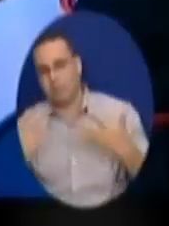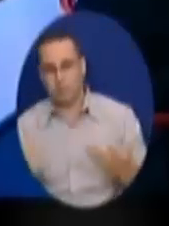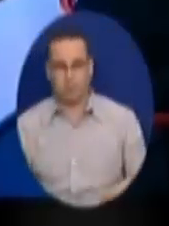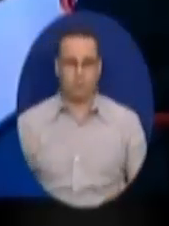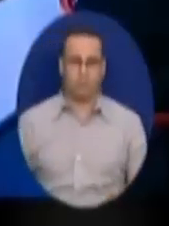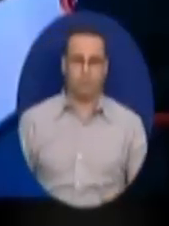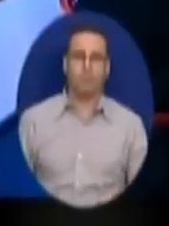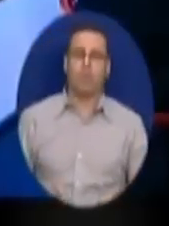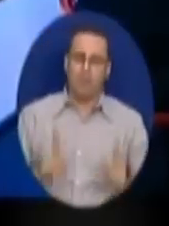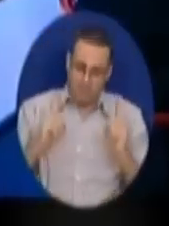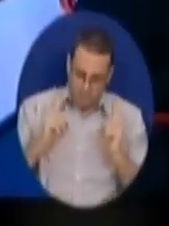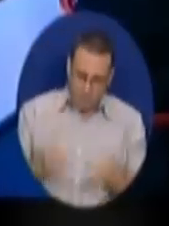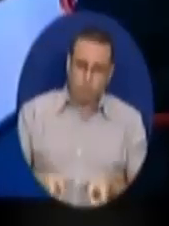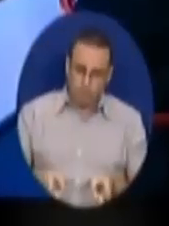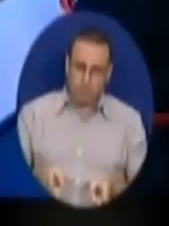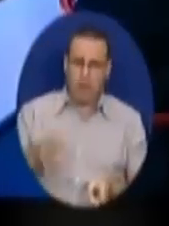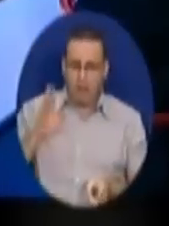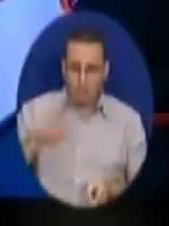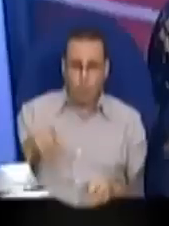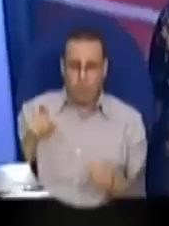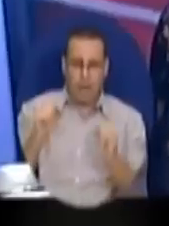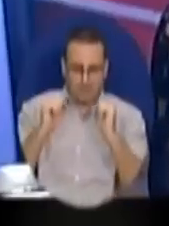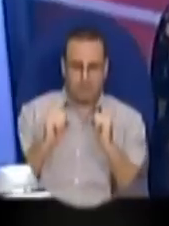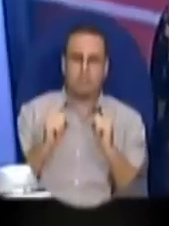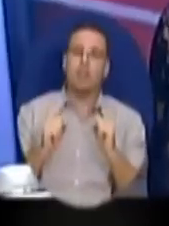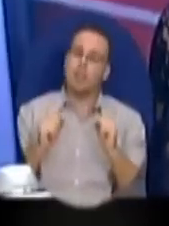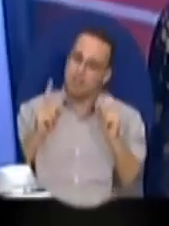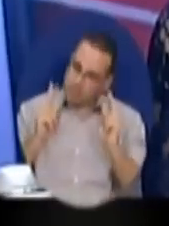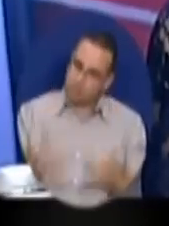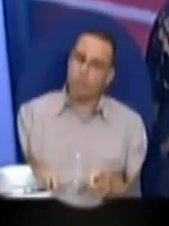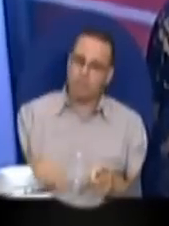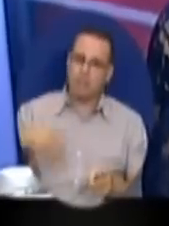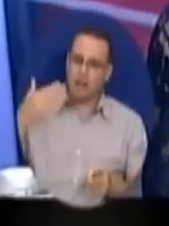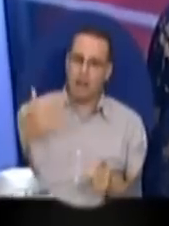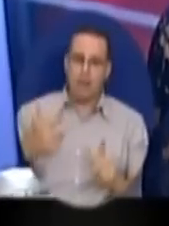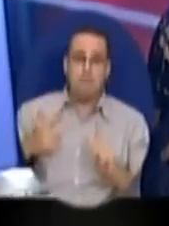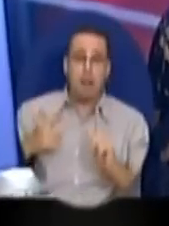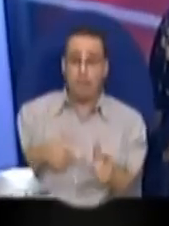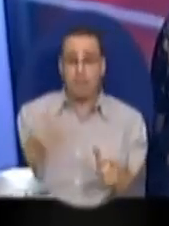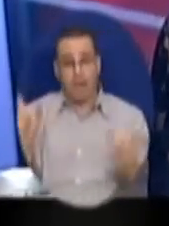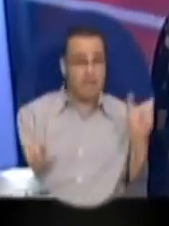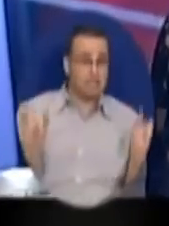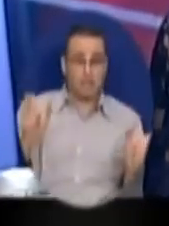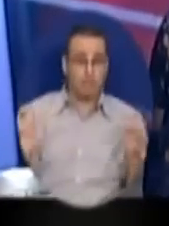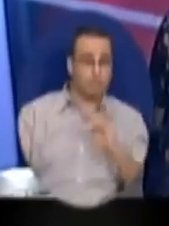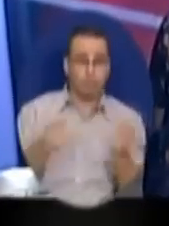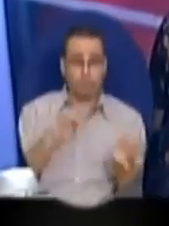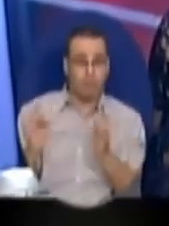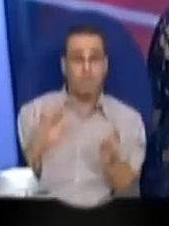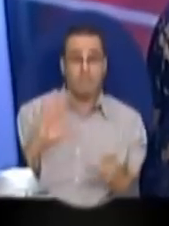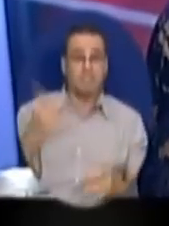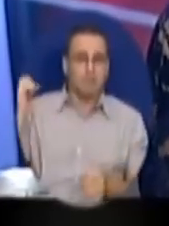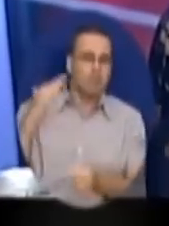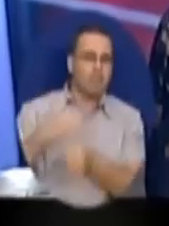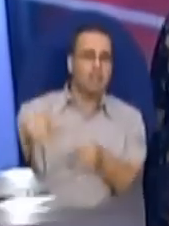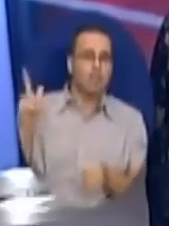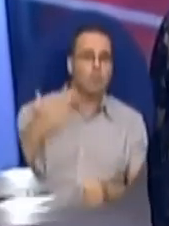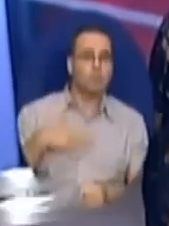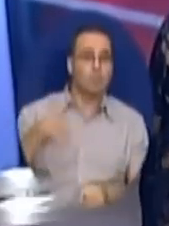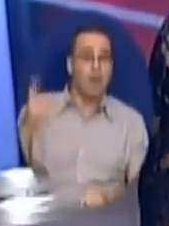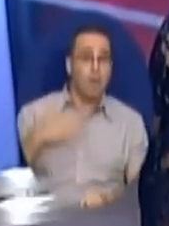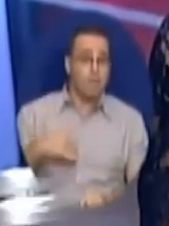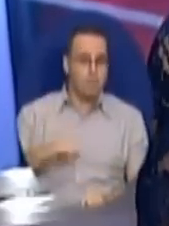פוטנציאל למרות הנרטיב הזה והבסיס הזה יש פוטנציאל הדיר למלחמת אזרחים וזה בדיוק מה שדש רוצה הם רוצים